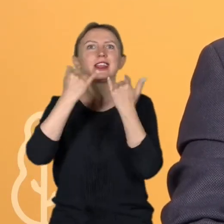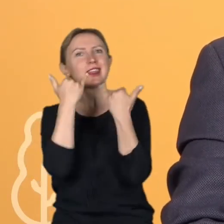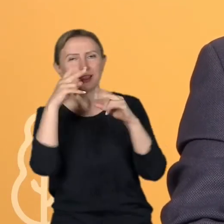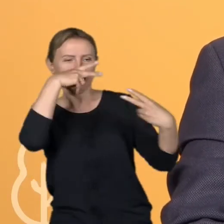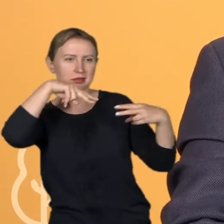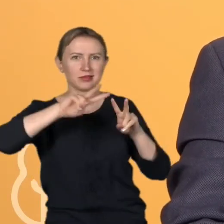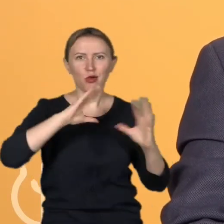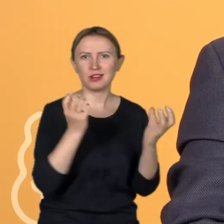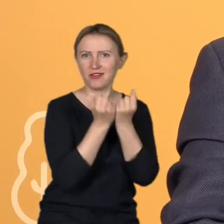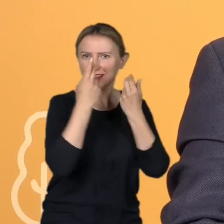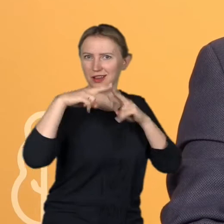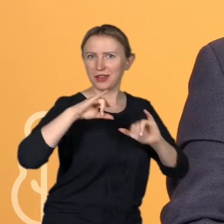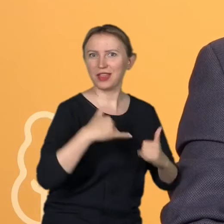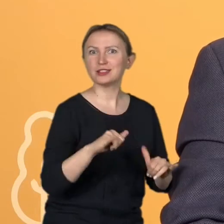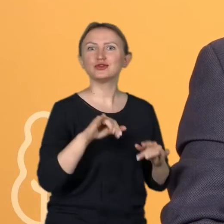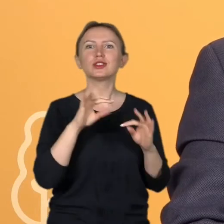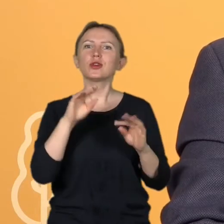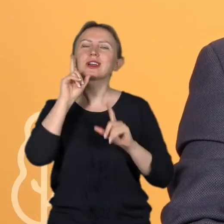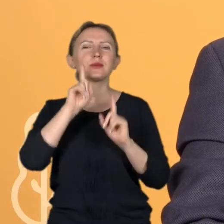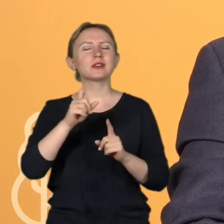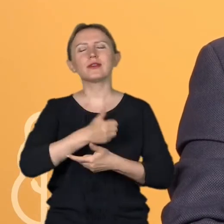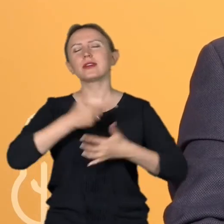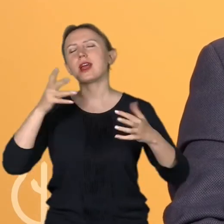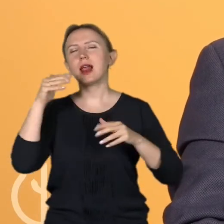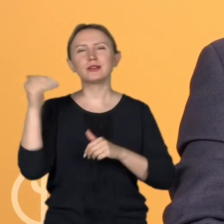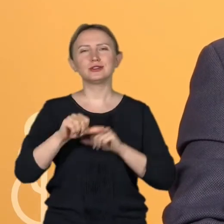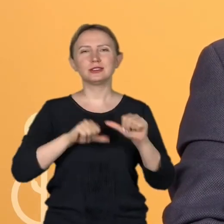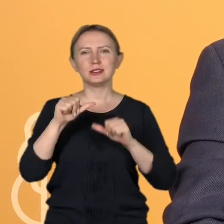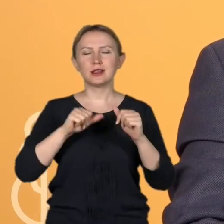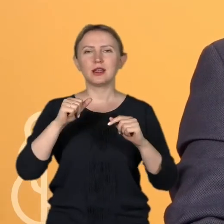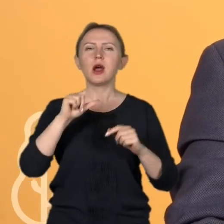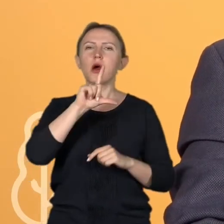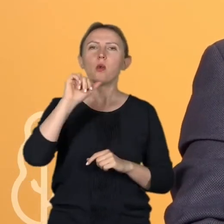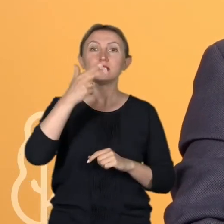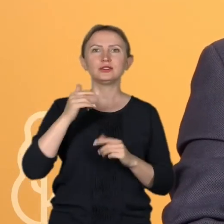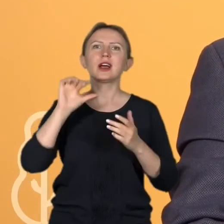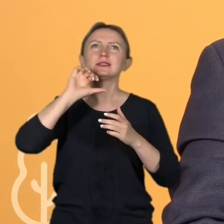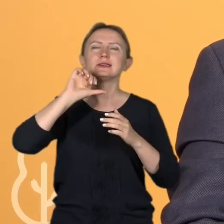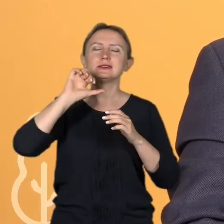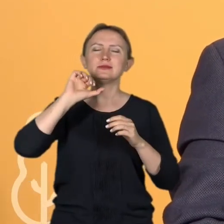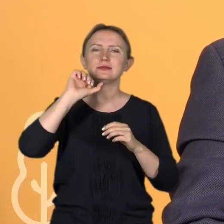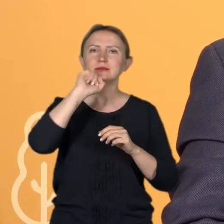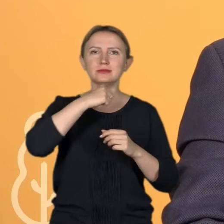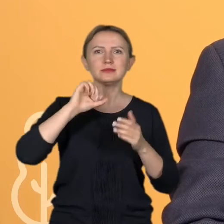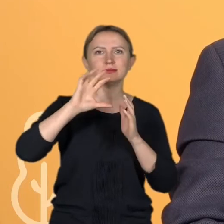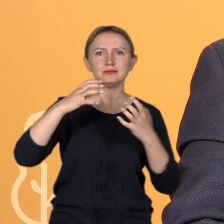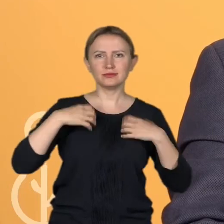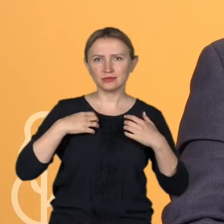chwili, ale to jest taka prawda, która jest od kilku tysięcy lat w po łacinie, w starożytnym Rzymie. Słowem civitas określano